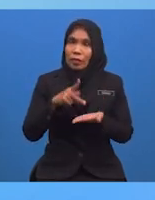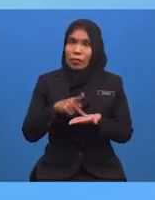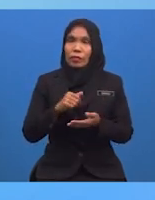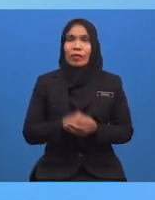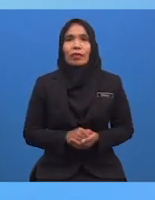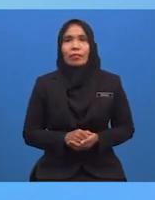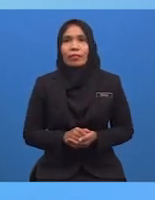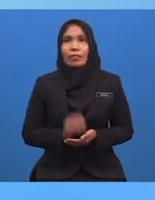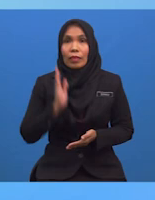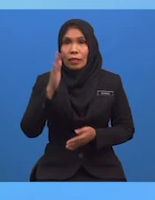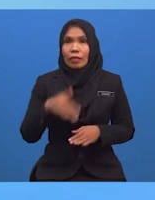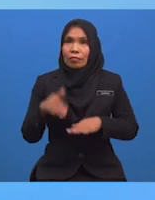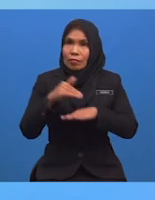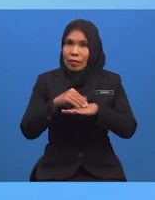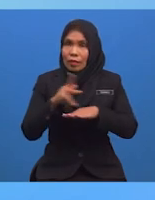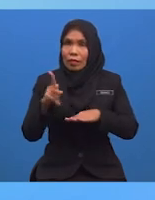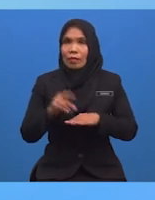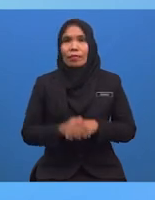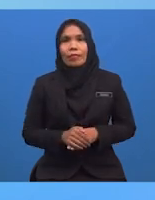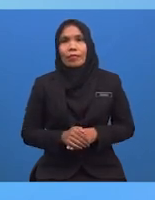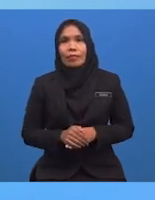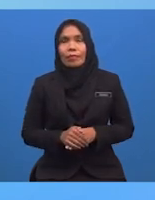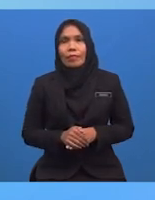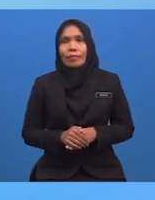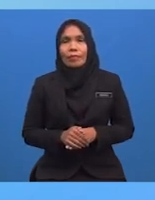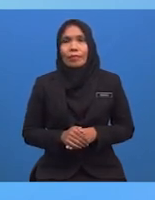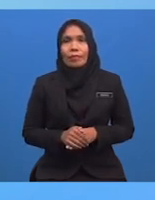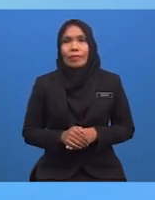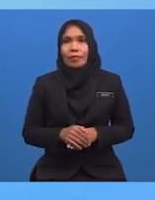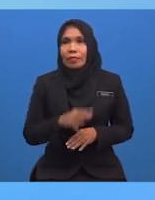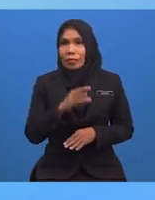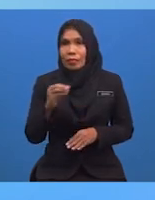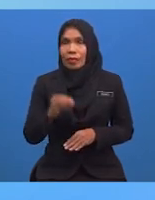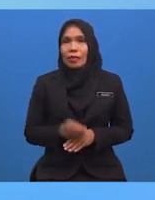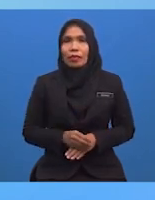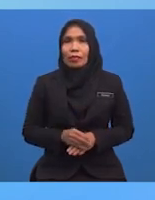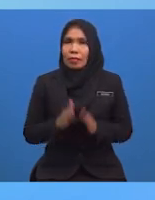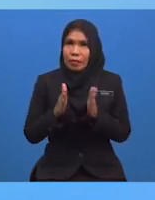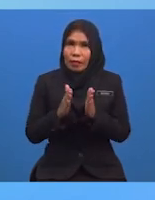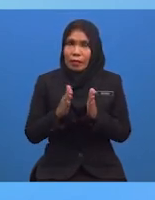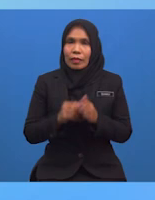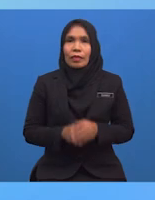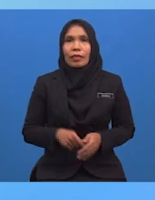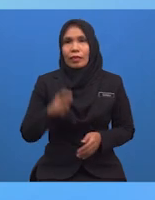pendahuluan minimum dan memendekkan tempoh bayaran balik pinjaman.